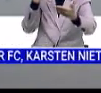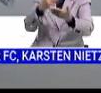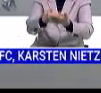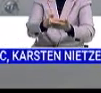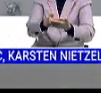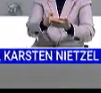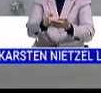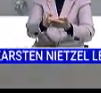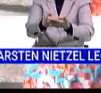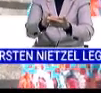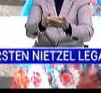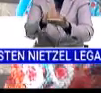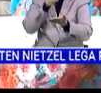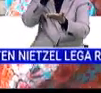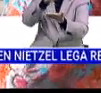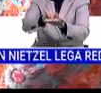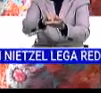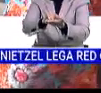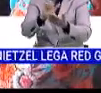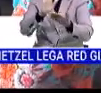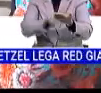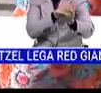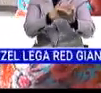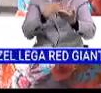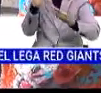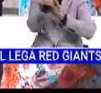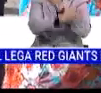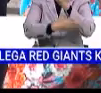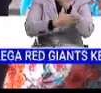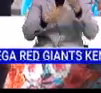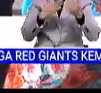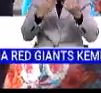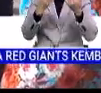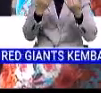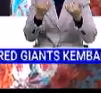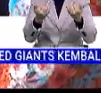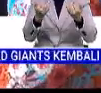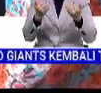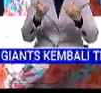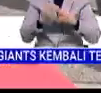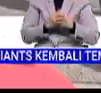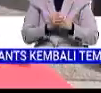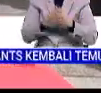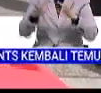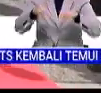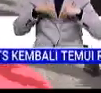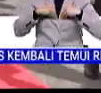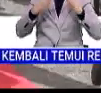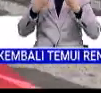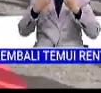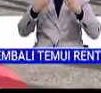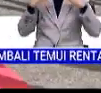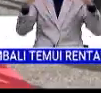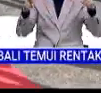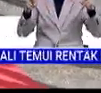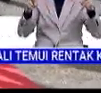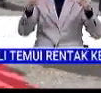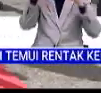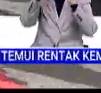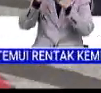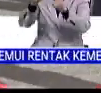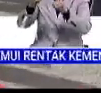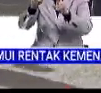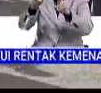lagu kebangsaan kedua-dua negara dimainkan. Tan Sri Muhyiddin kemudiannya diberikan sambutan rasmi dengan memeriksa kawalan kehormat